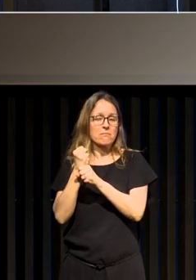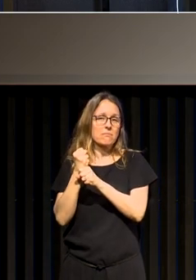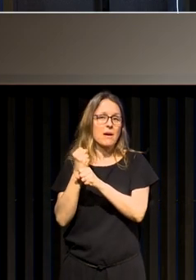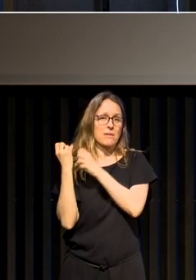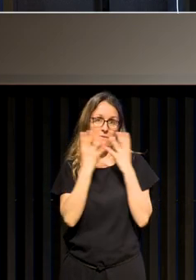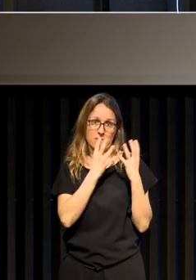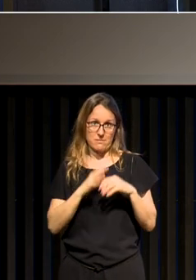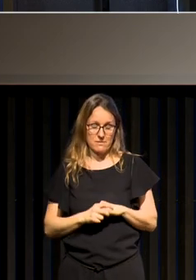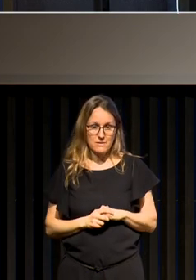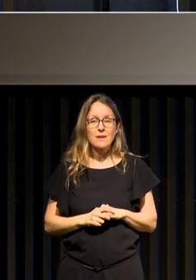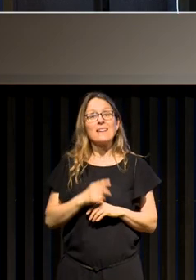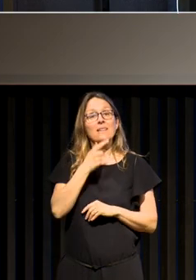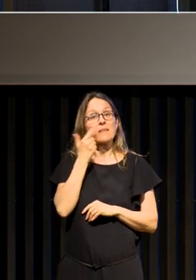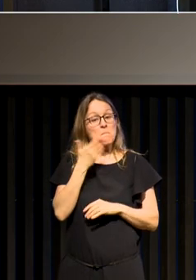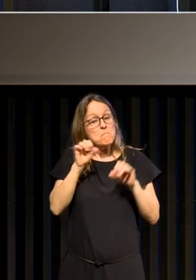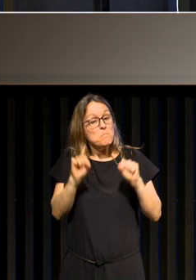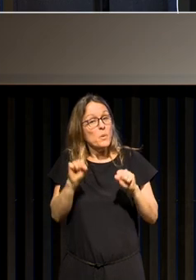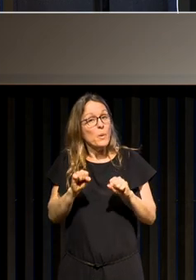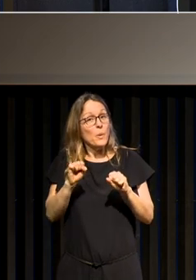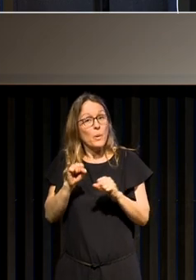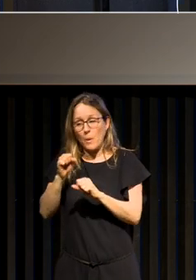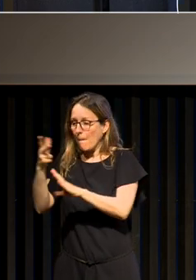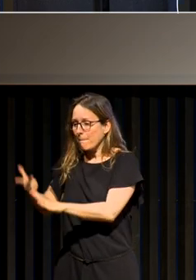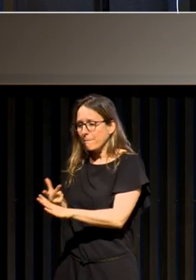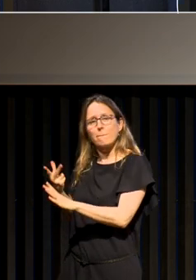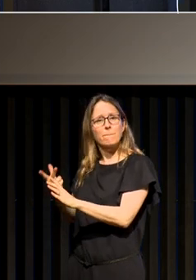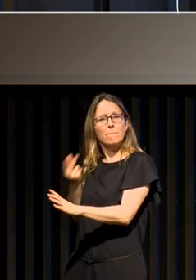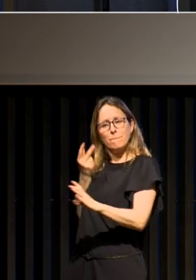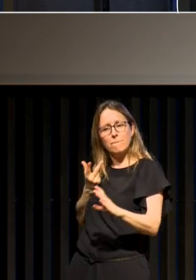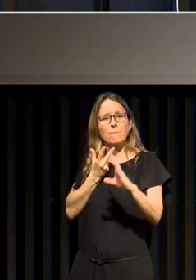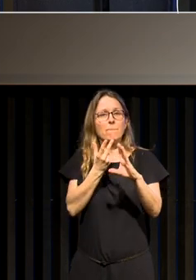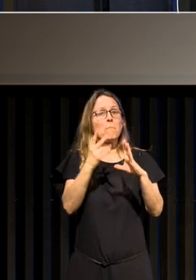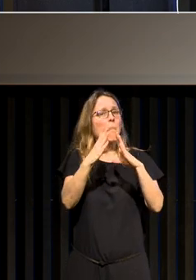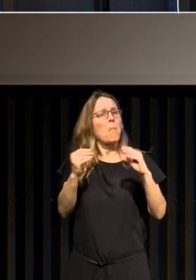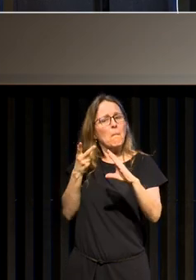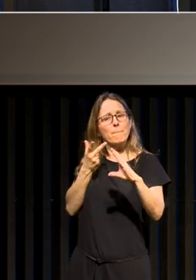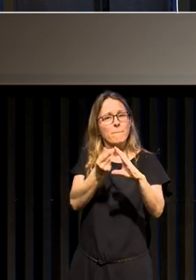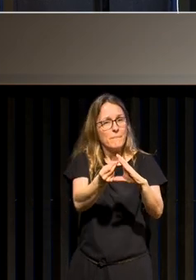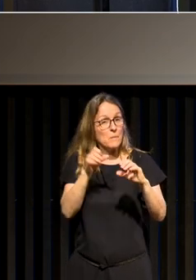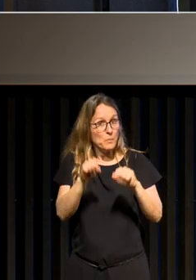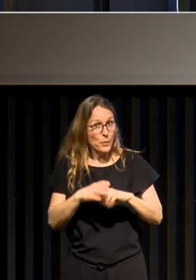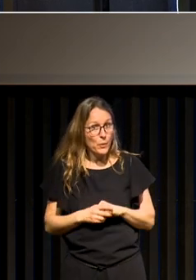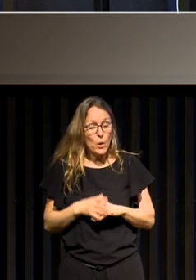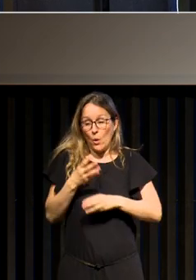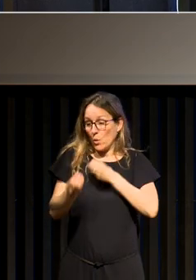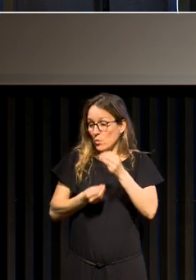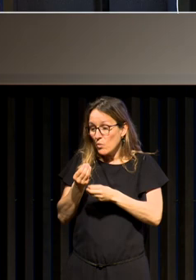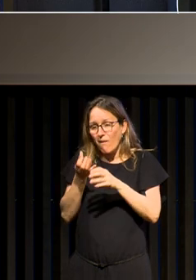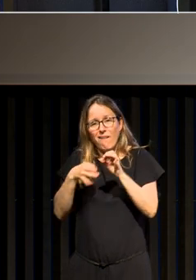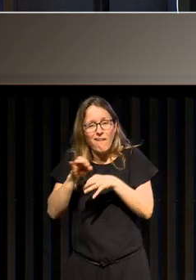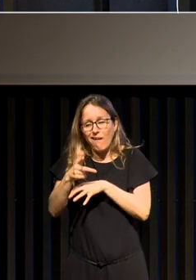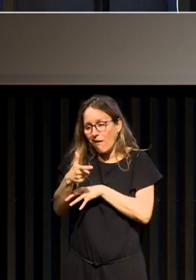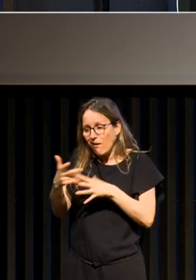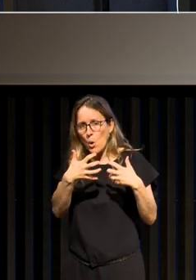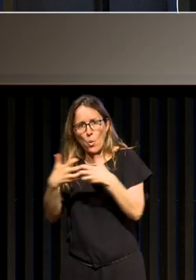Par contre, on peut faire une insémination artificielle, on peut utiliser des gamètes congelées, du tissu